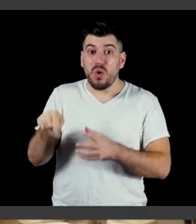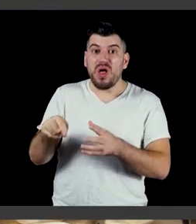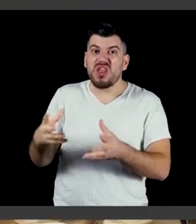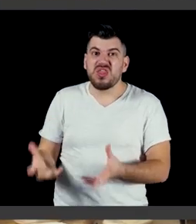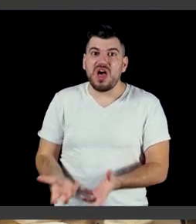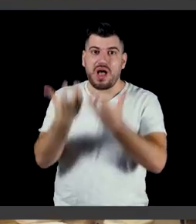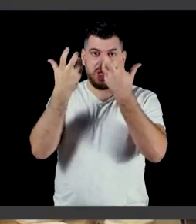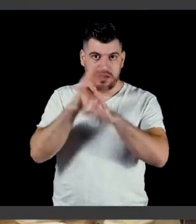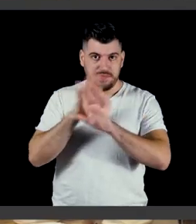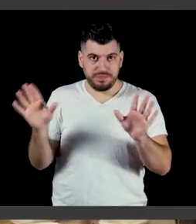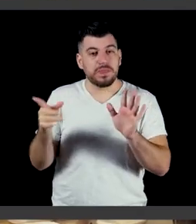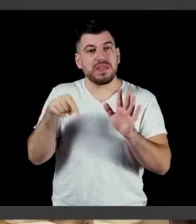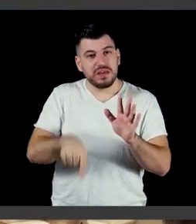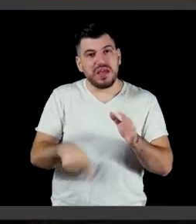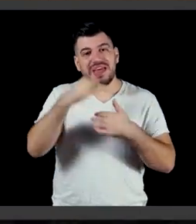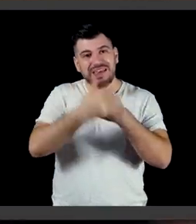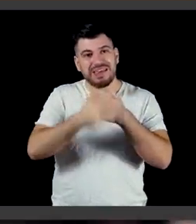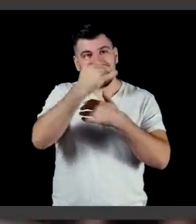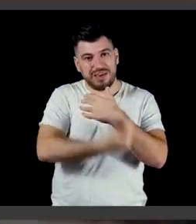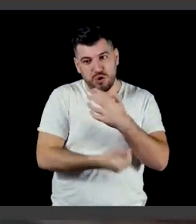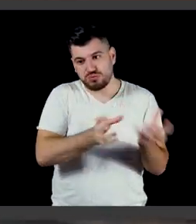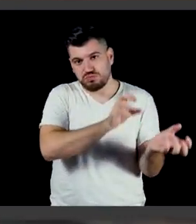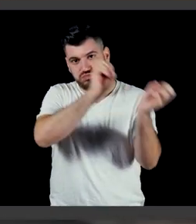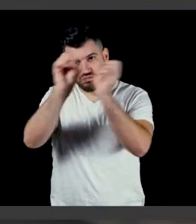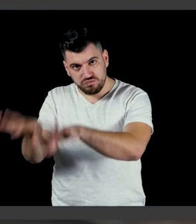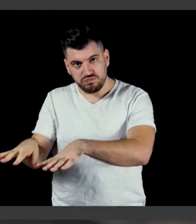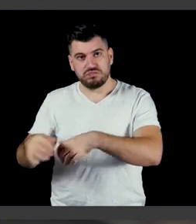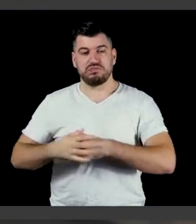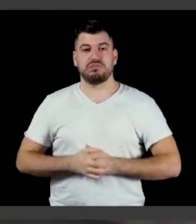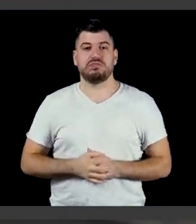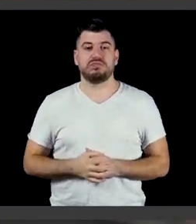μέσα. Και να πάρω και να ρίξω τον γύρο μέσα.